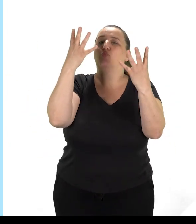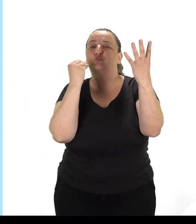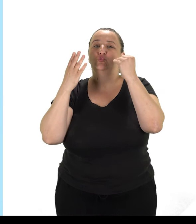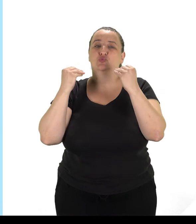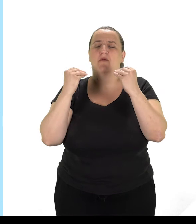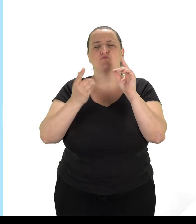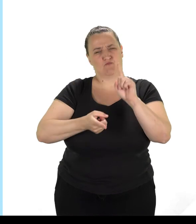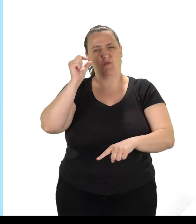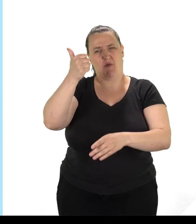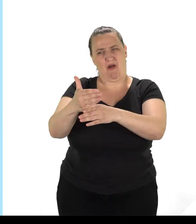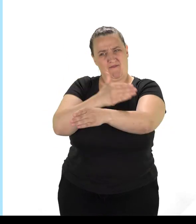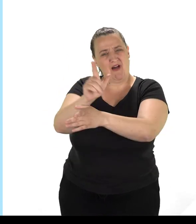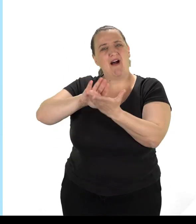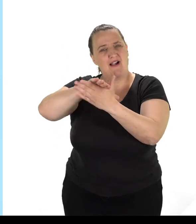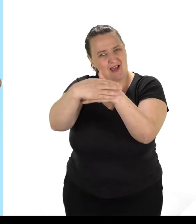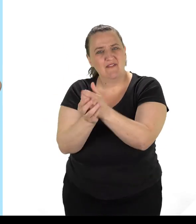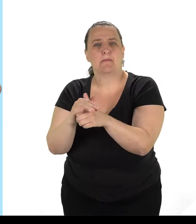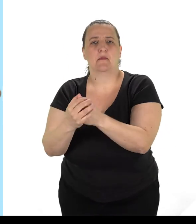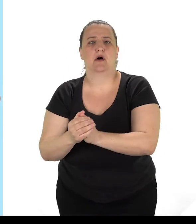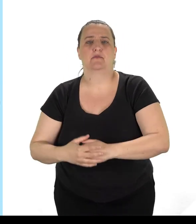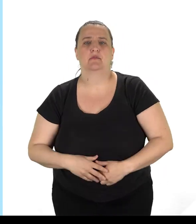S'il vous plaît, lavez-vous les mains avant de me toucher.